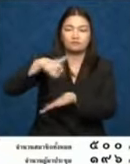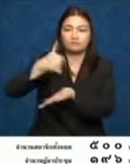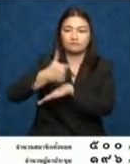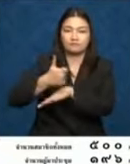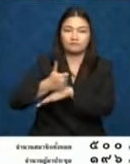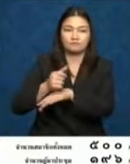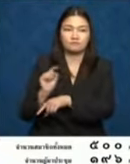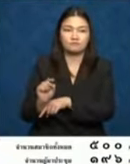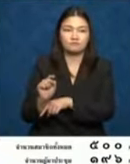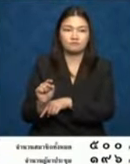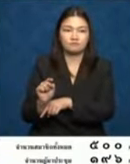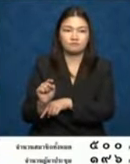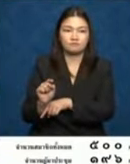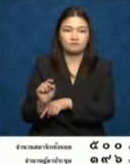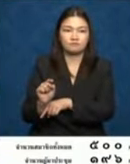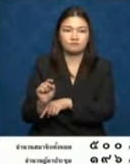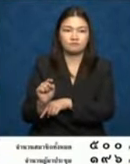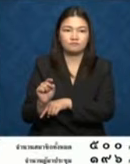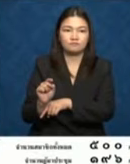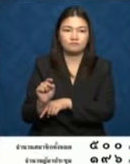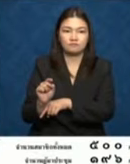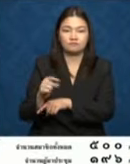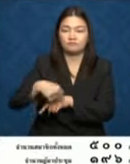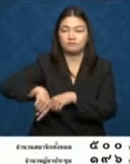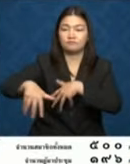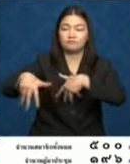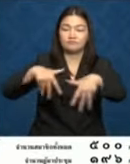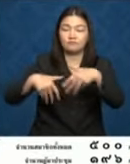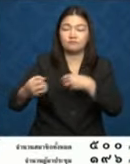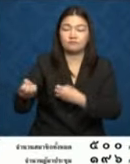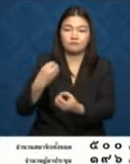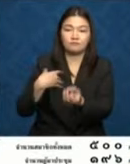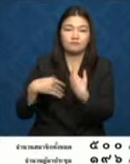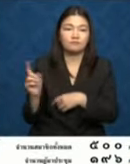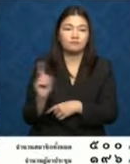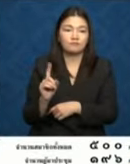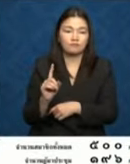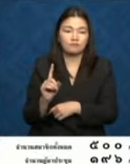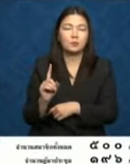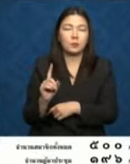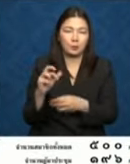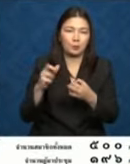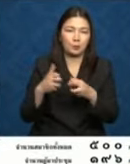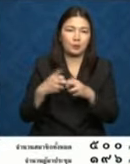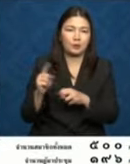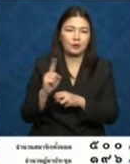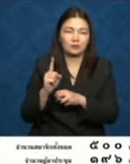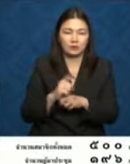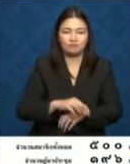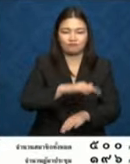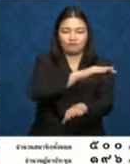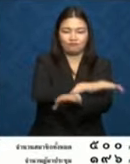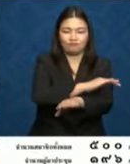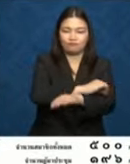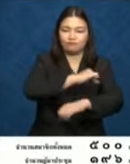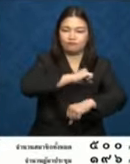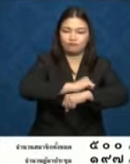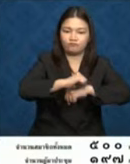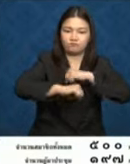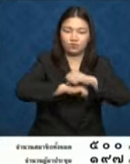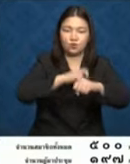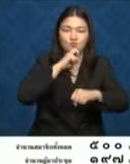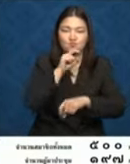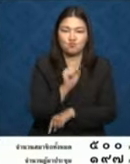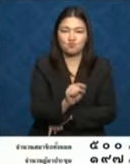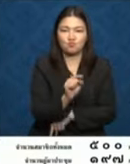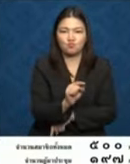พะเนามิตรภาพที่26ตลอดจนพี่น้องประชาชนได้รับความเดือดร้อนจากการก่อสร้างถนน4เลนของกรมทางหล